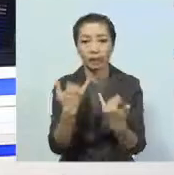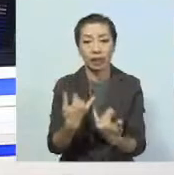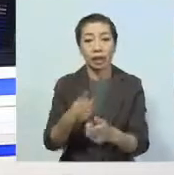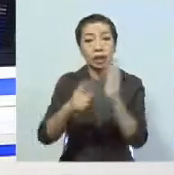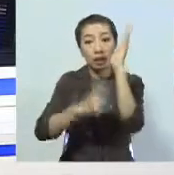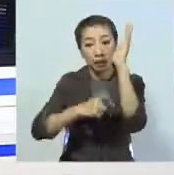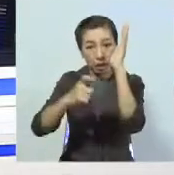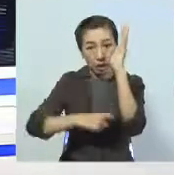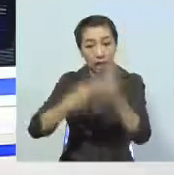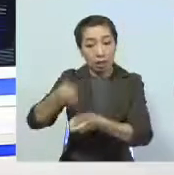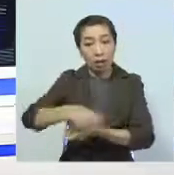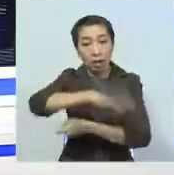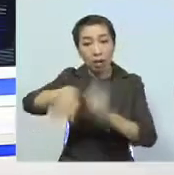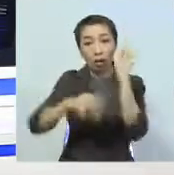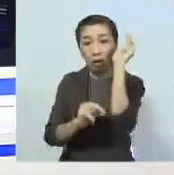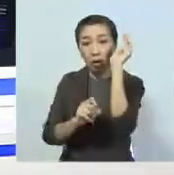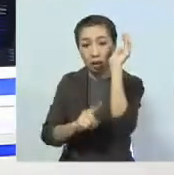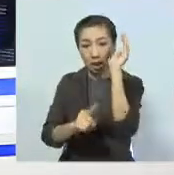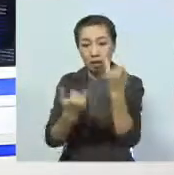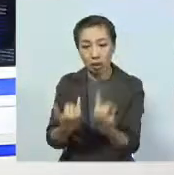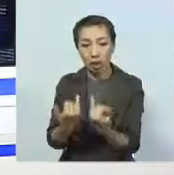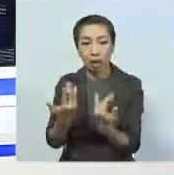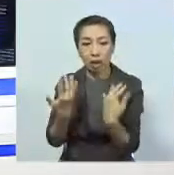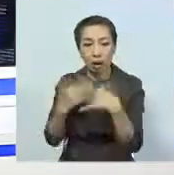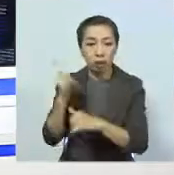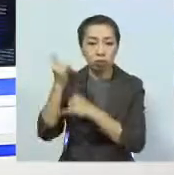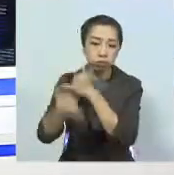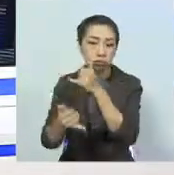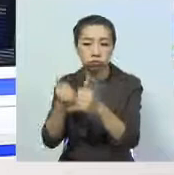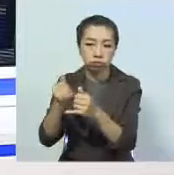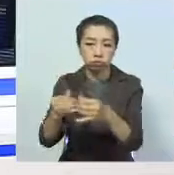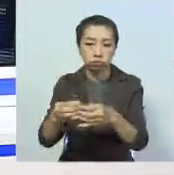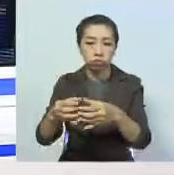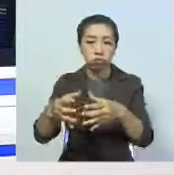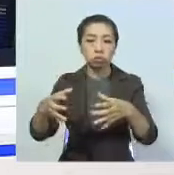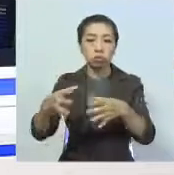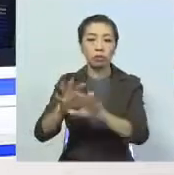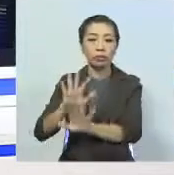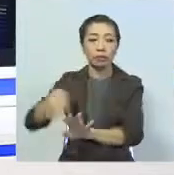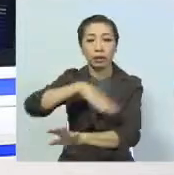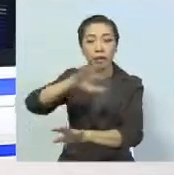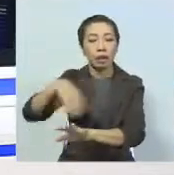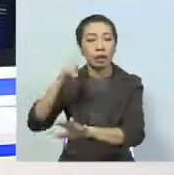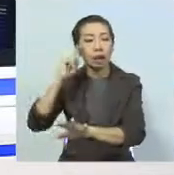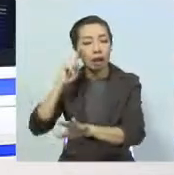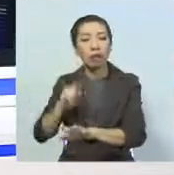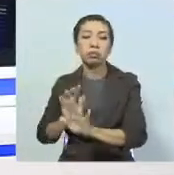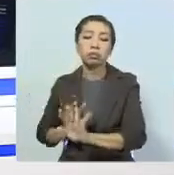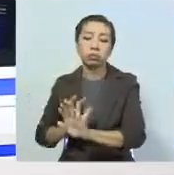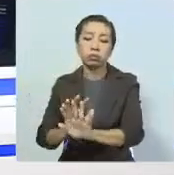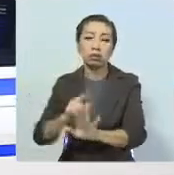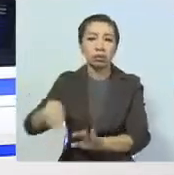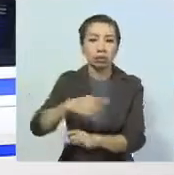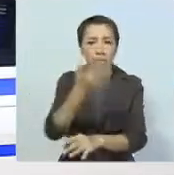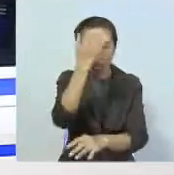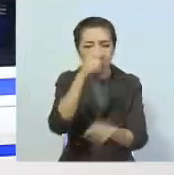เกษตรกรชาวสวนยางพาราจังหวัดนครศรีธรรมราชเขาเริ่มรวมตัวกันแล้วนะคะแน่นอนอย่างที่บอกไปเป็นการเคลื่อนไหวเชิงสัญลักษณ์หลังจ